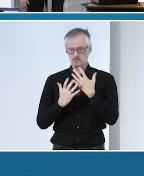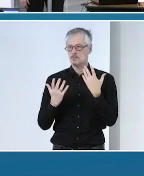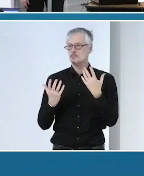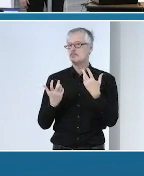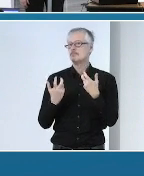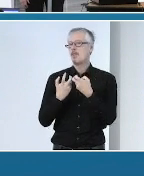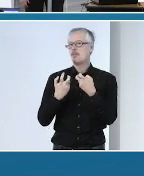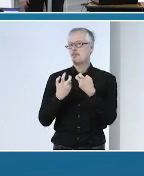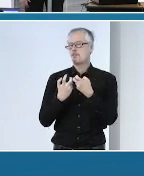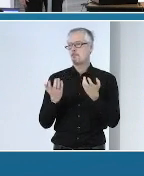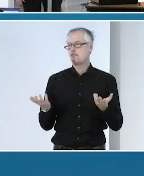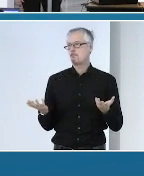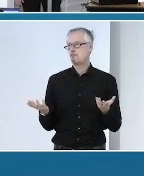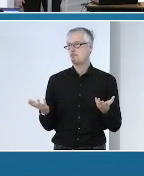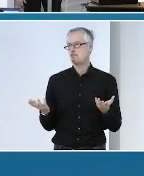permet